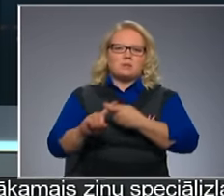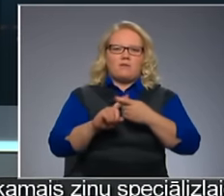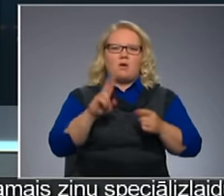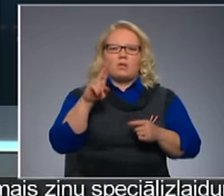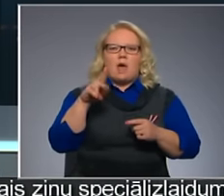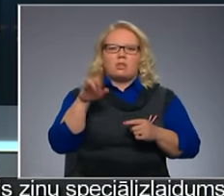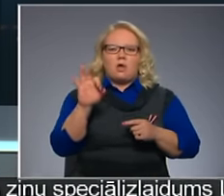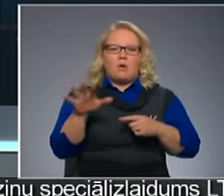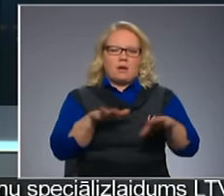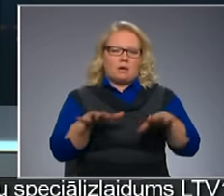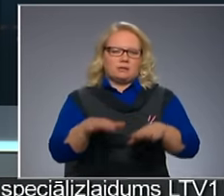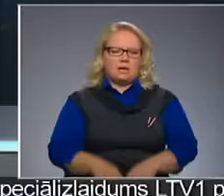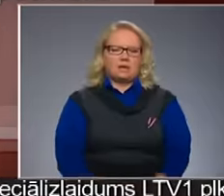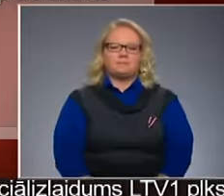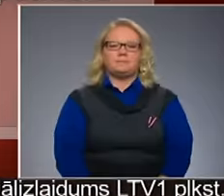NATO reakcija.